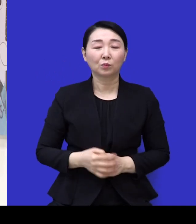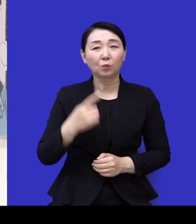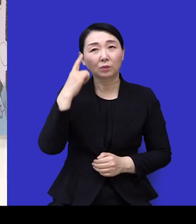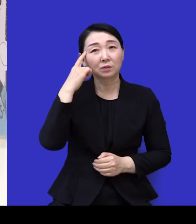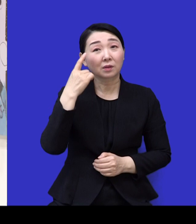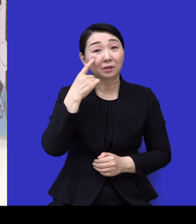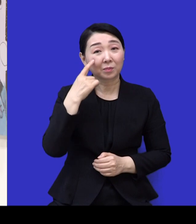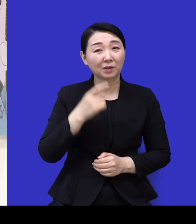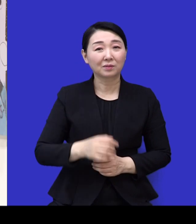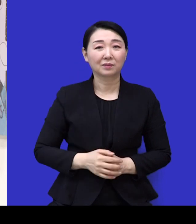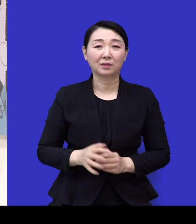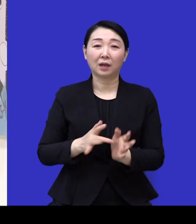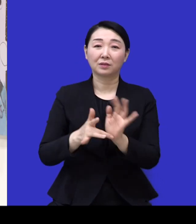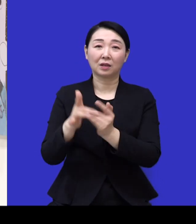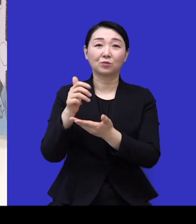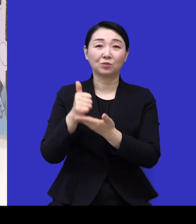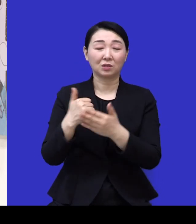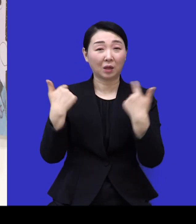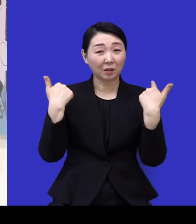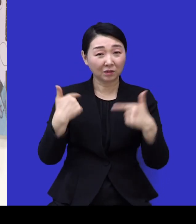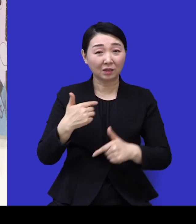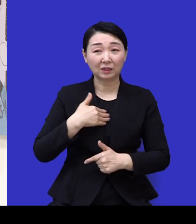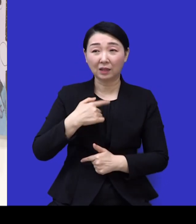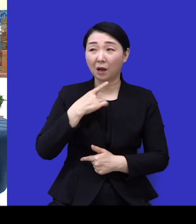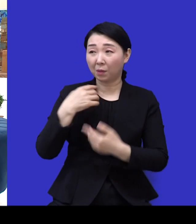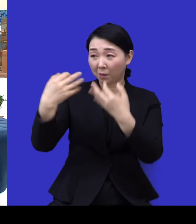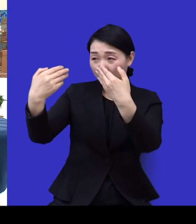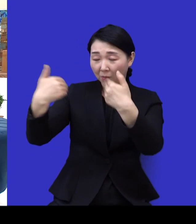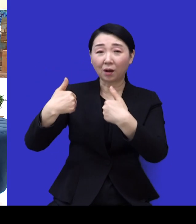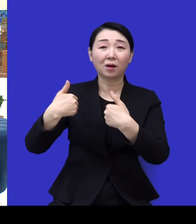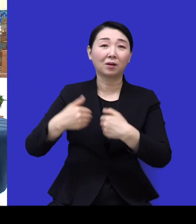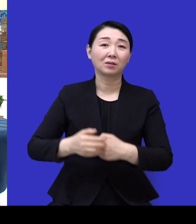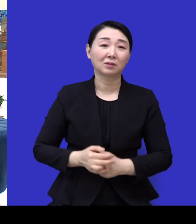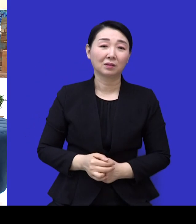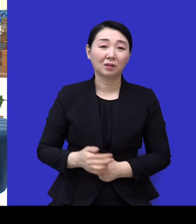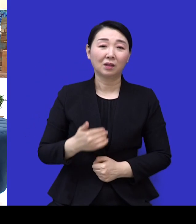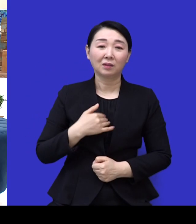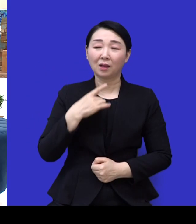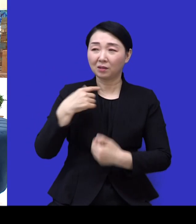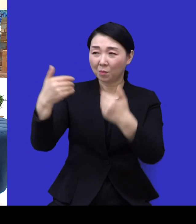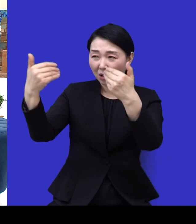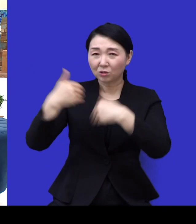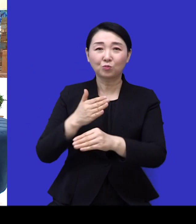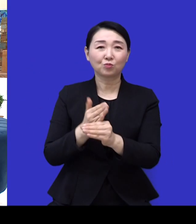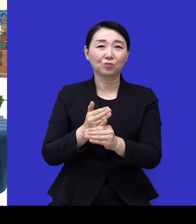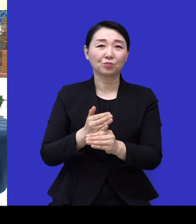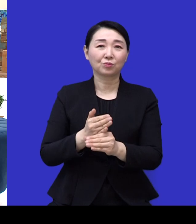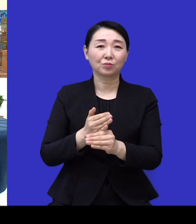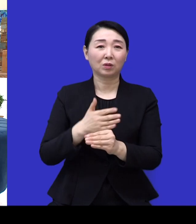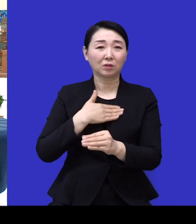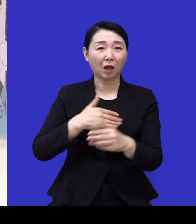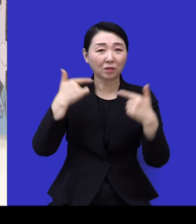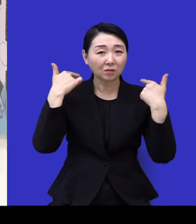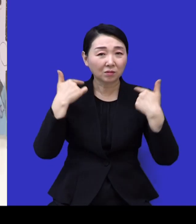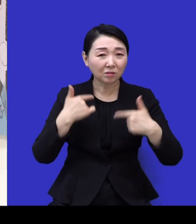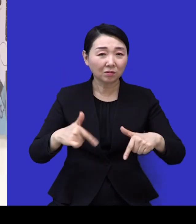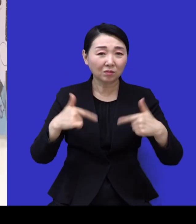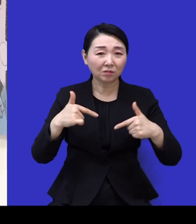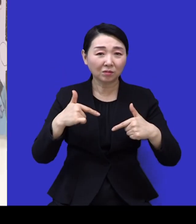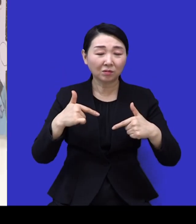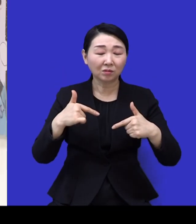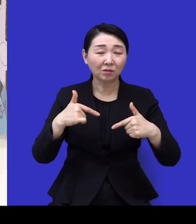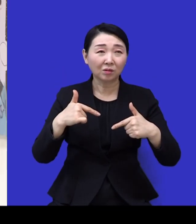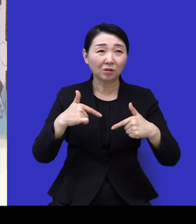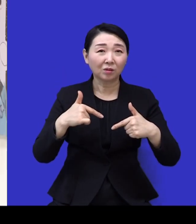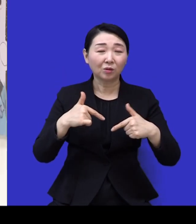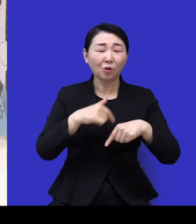보니까 예수님은 늘 저만 보시거든요. 저한테만 집중하시는데 저는 늘 여러